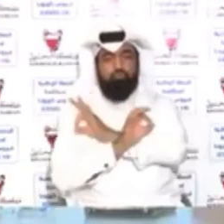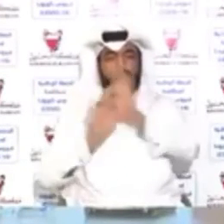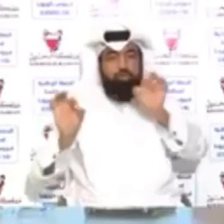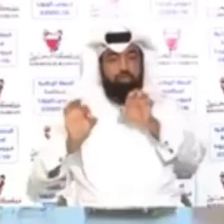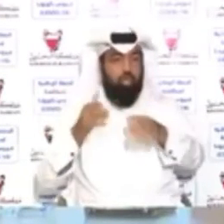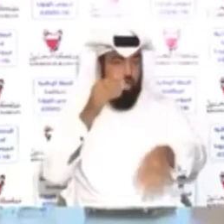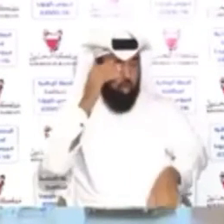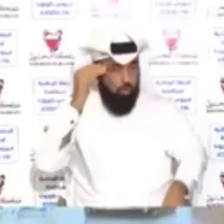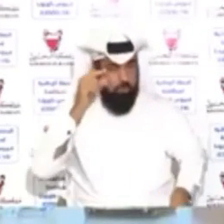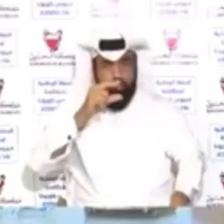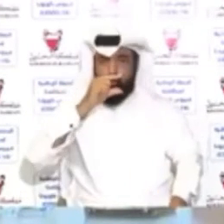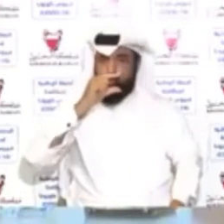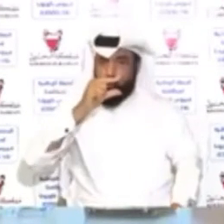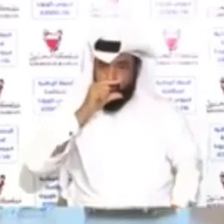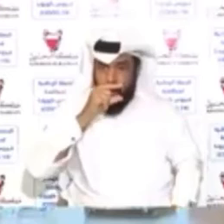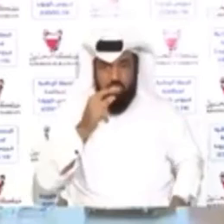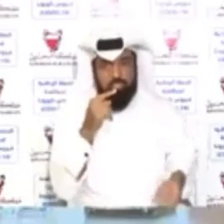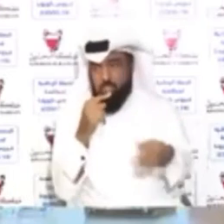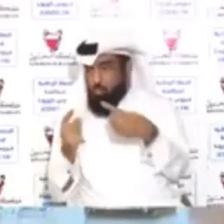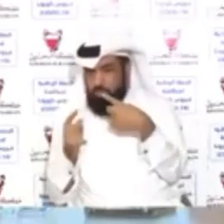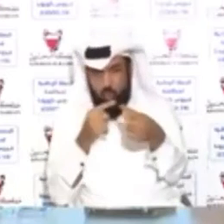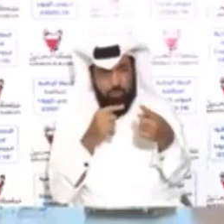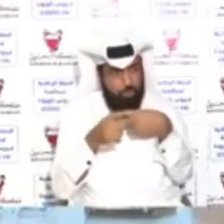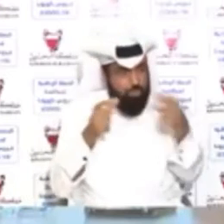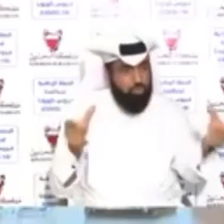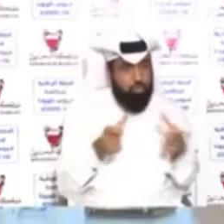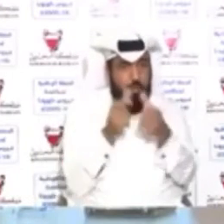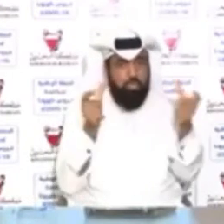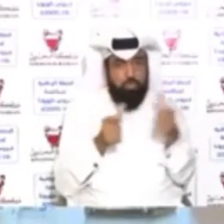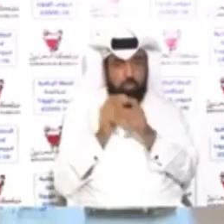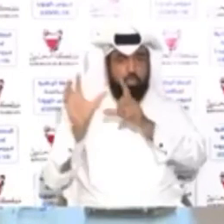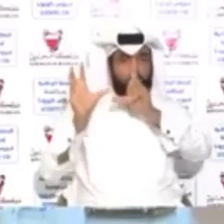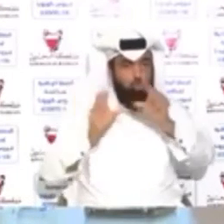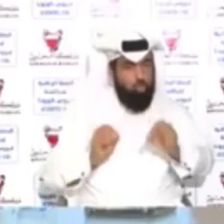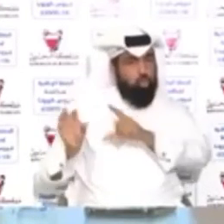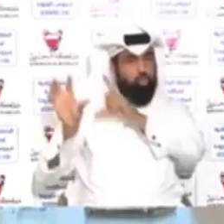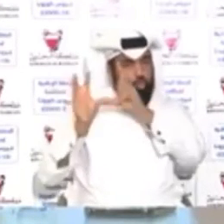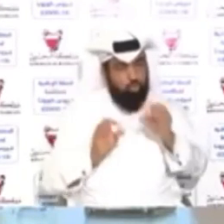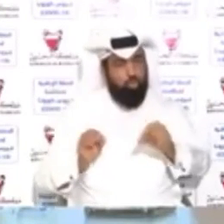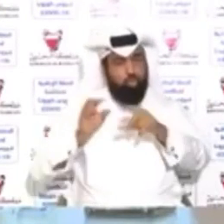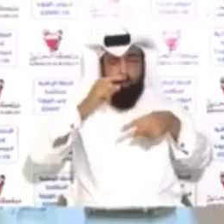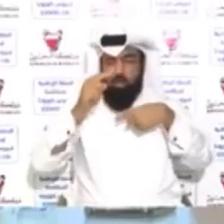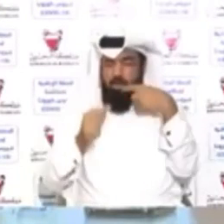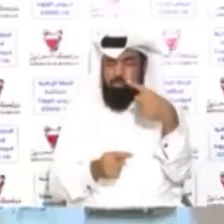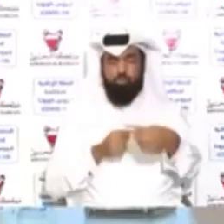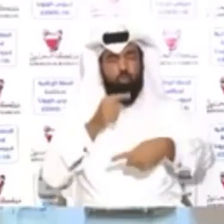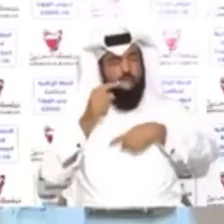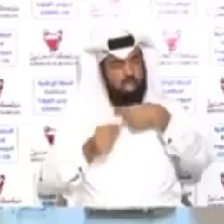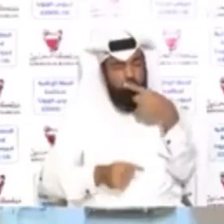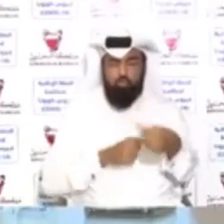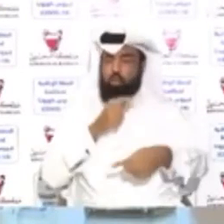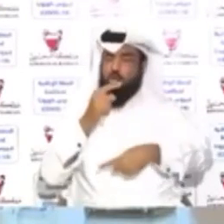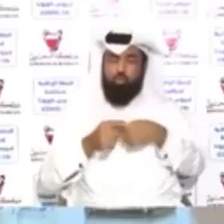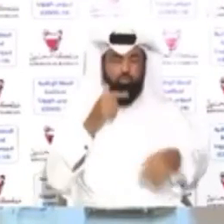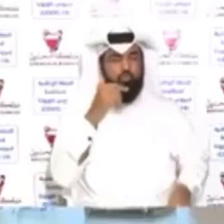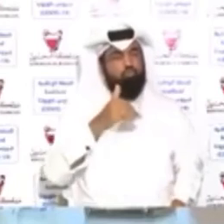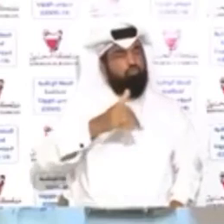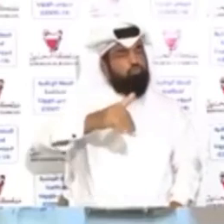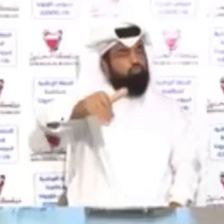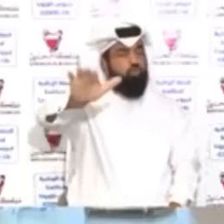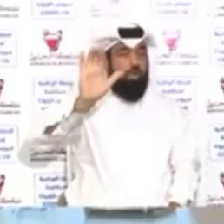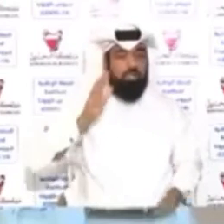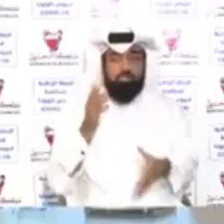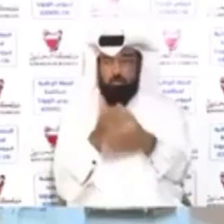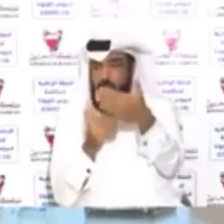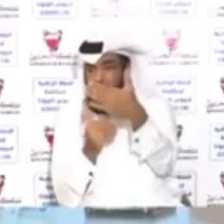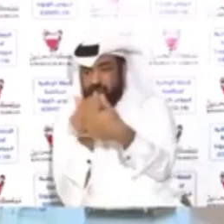الطبية. يكون هناك تشاور شبه أسبوعيا مع المختصين على آخر وأهم التطورات اللي